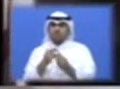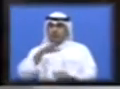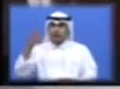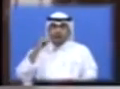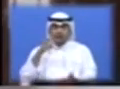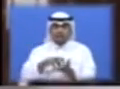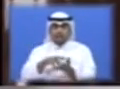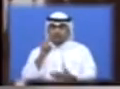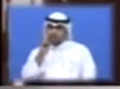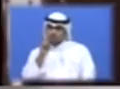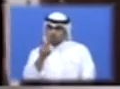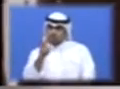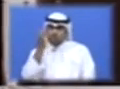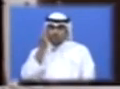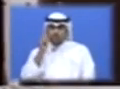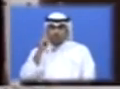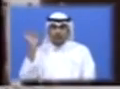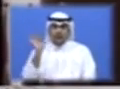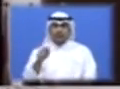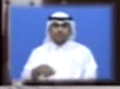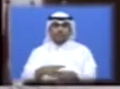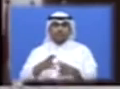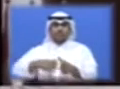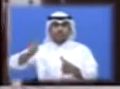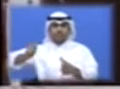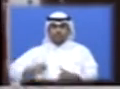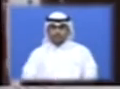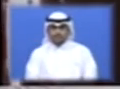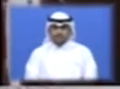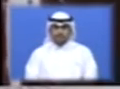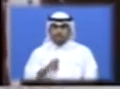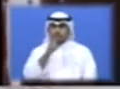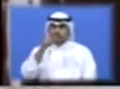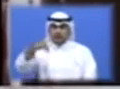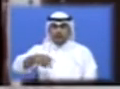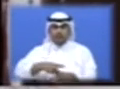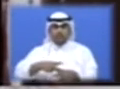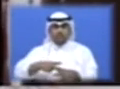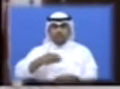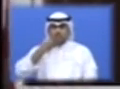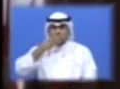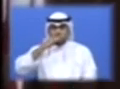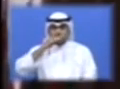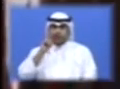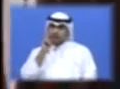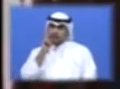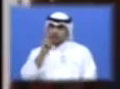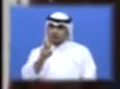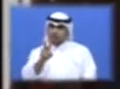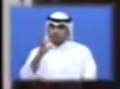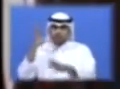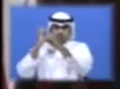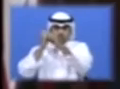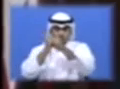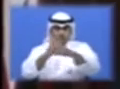للاحتذاء ومرجعا للاستفادة والاستشارة. وأوضح أن تجربة الكويت أصبحت مثالا للممارسة الديمقراطية